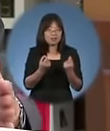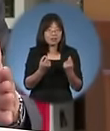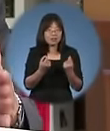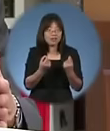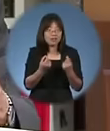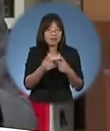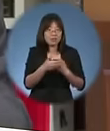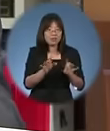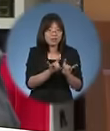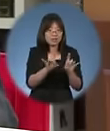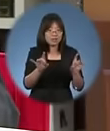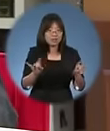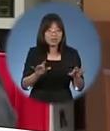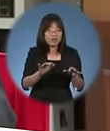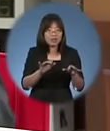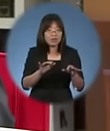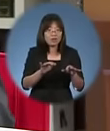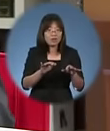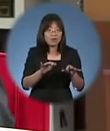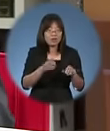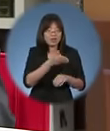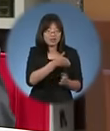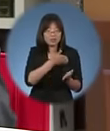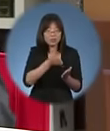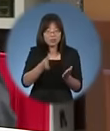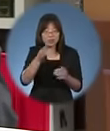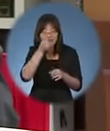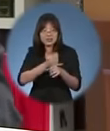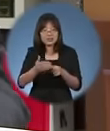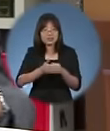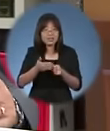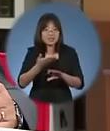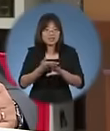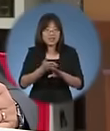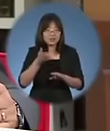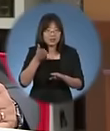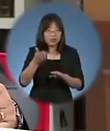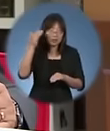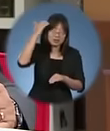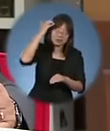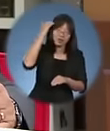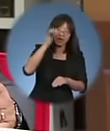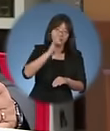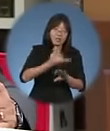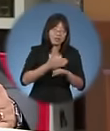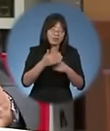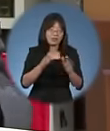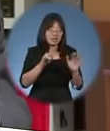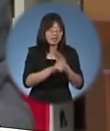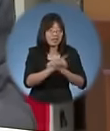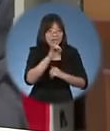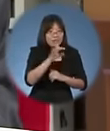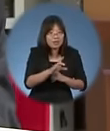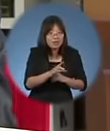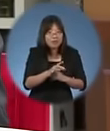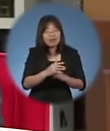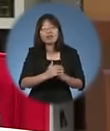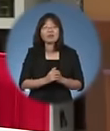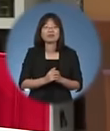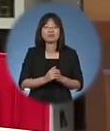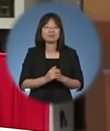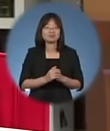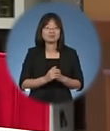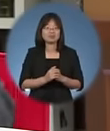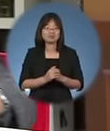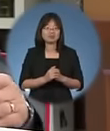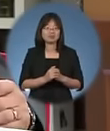뭐냐면 방마다 다 있어가 전공이 있어가지고 타 전공은 절대 침범 못합니다. 남의 방 못 들어가듯이. 그랬었죠. 서양학과, 동양학과, 무슨학과,